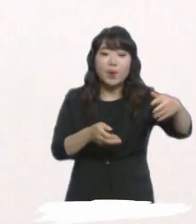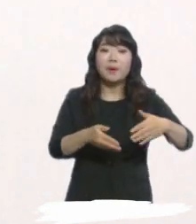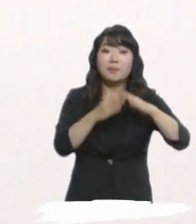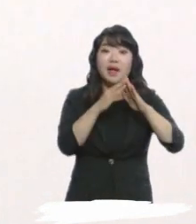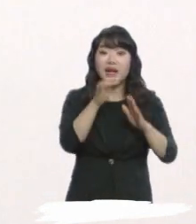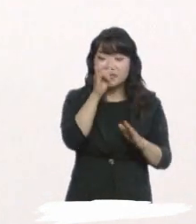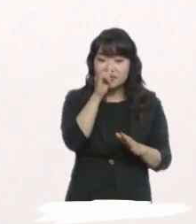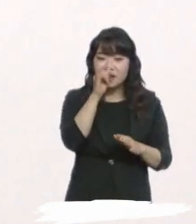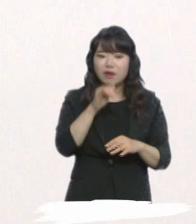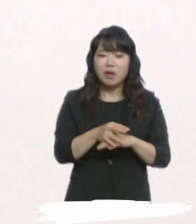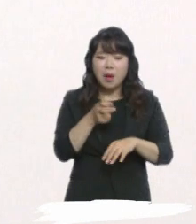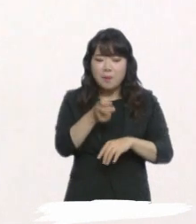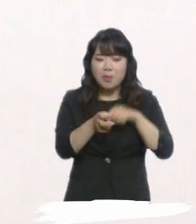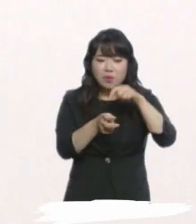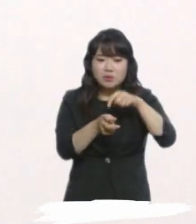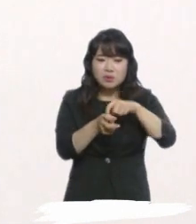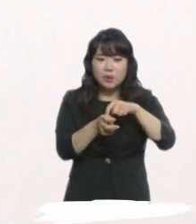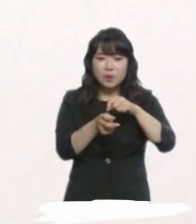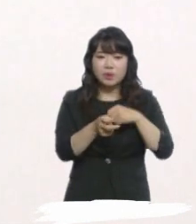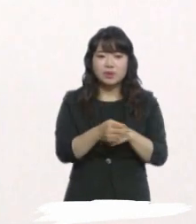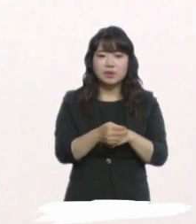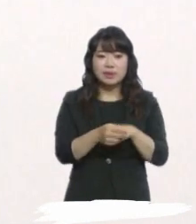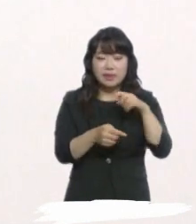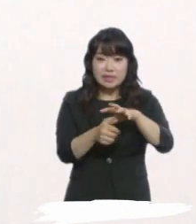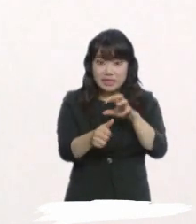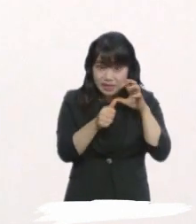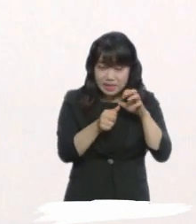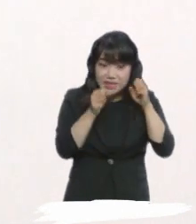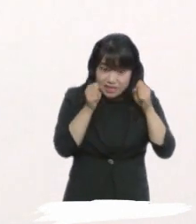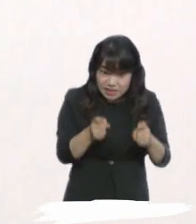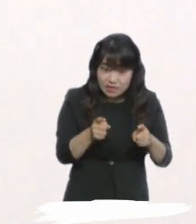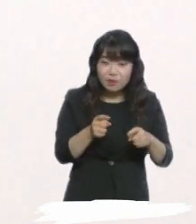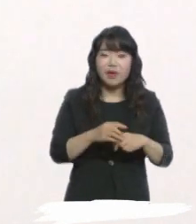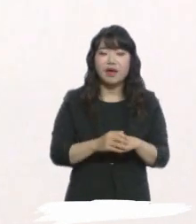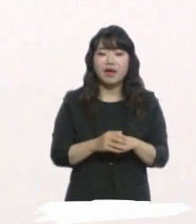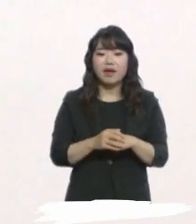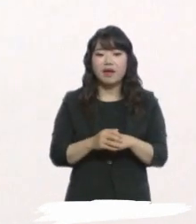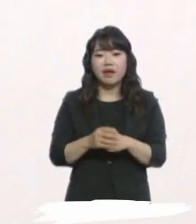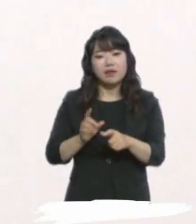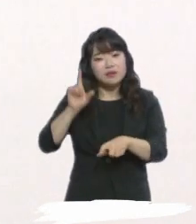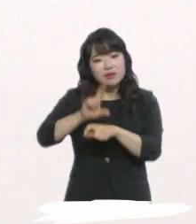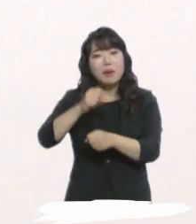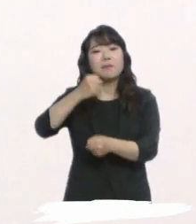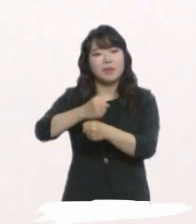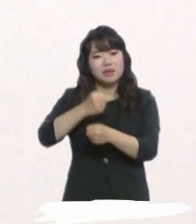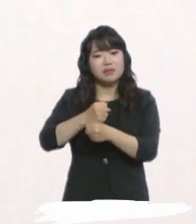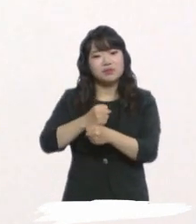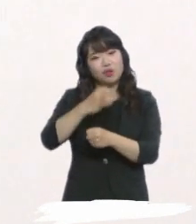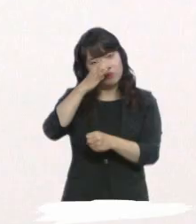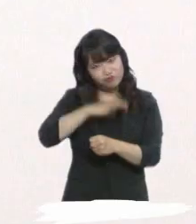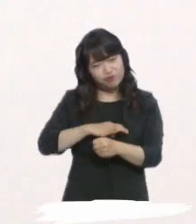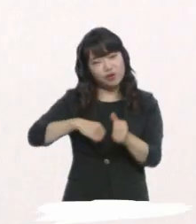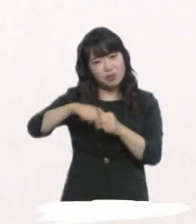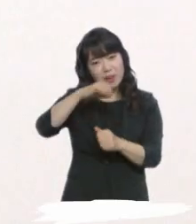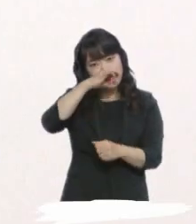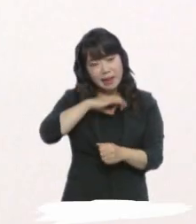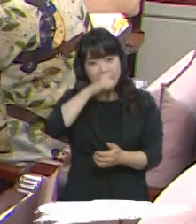상태고 그 버스 정류장을 활용을 해서 그 스마트 쉼터를 만들면 효과적인 행정이 되지